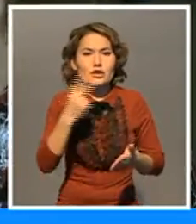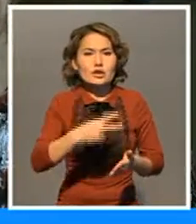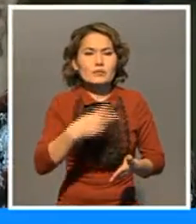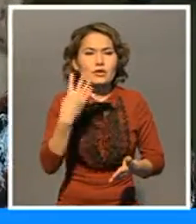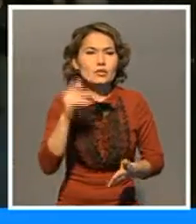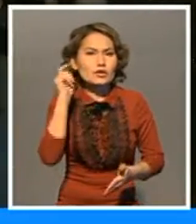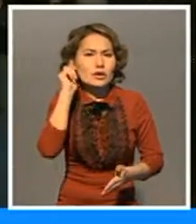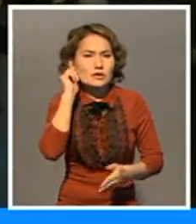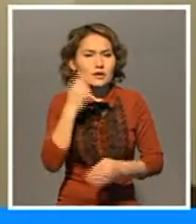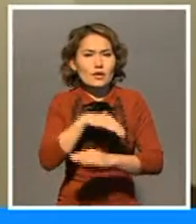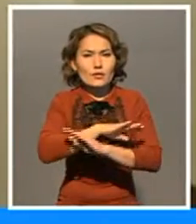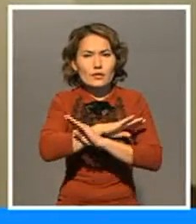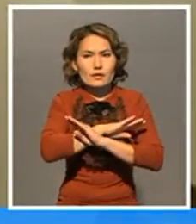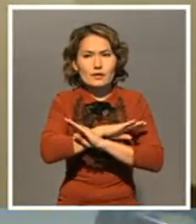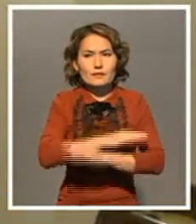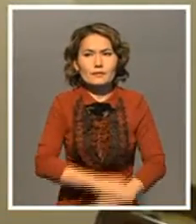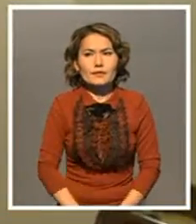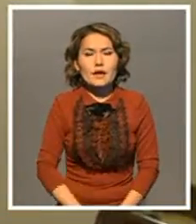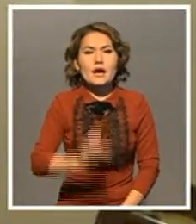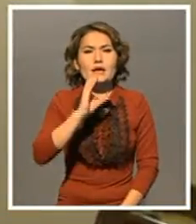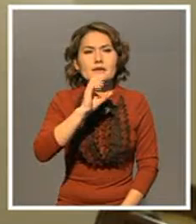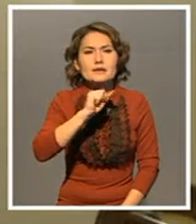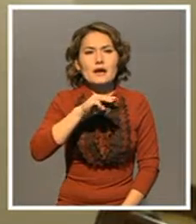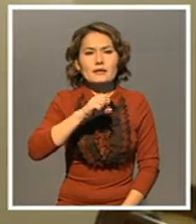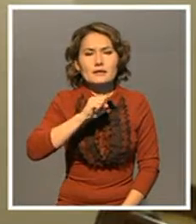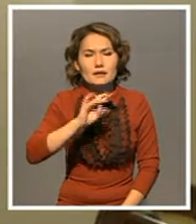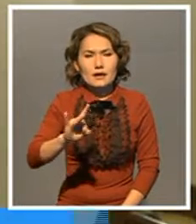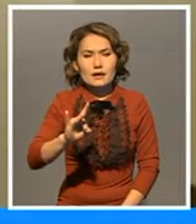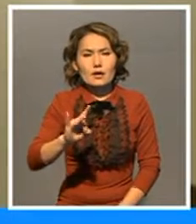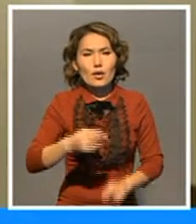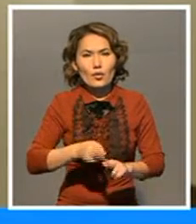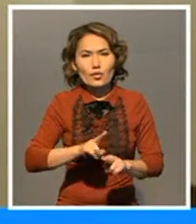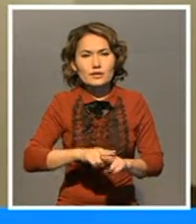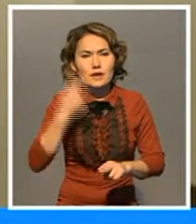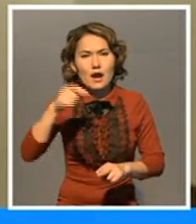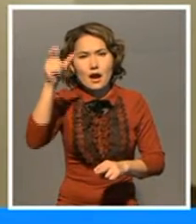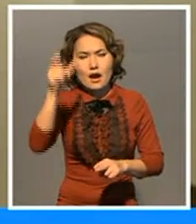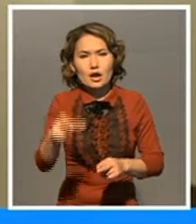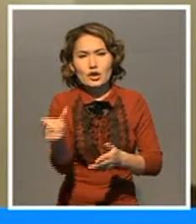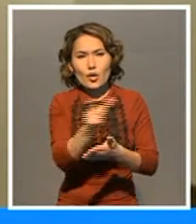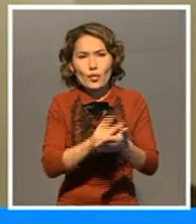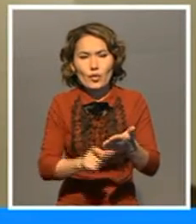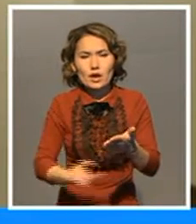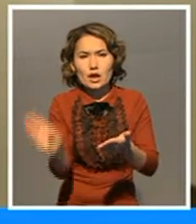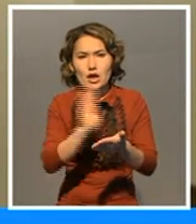жұмды. Саттар Ерубаев құйрықты жұлдыздай азғандай ғана ғұмыр кешкенімен артында